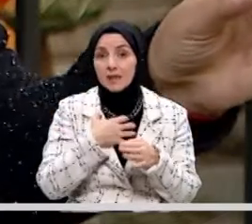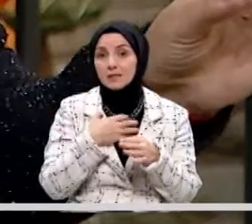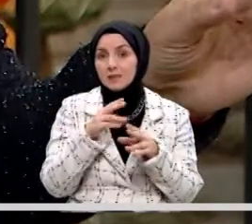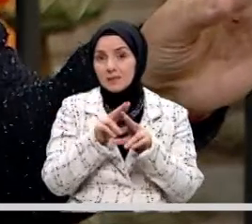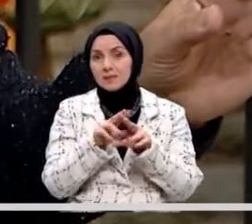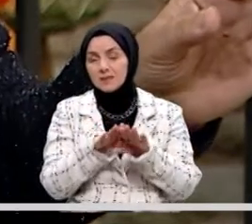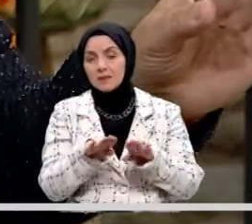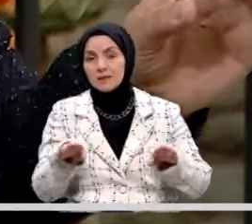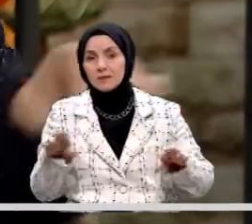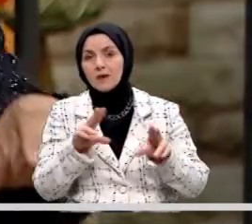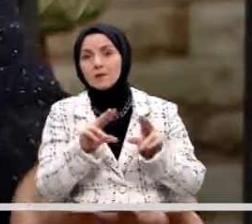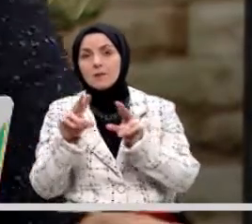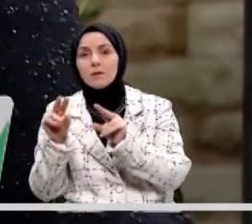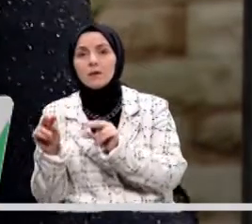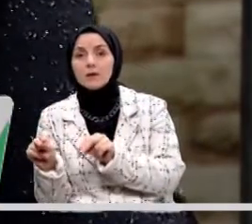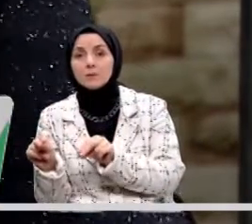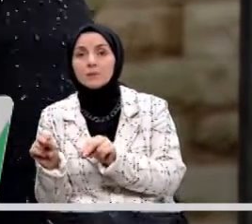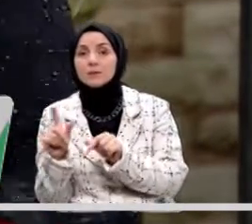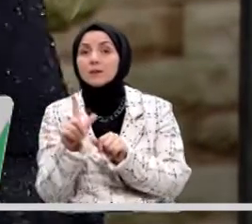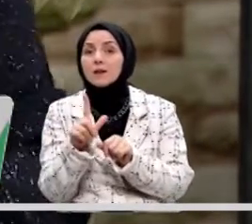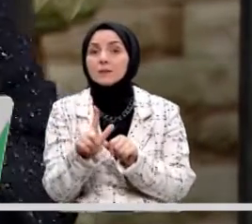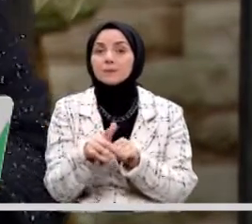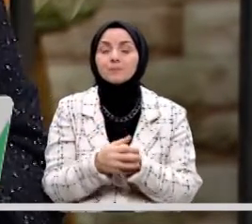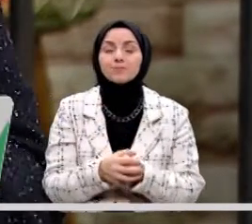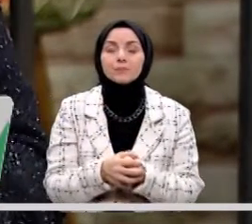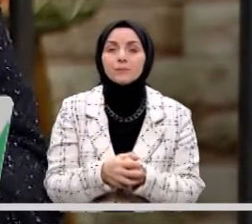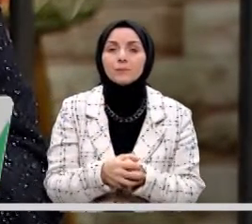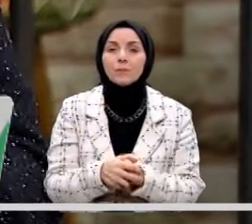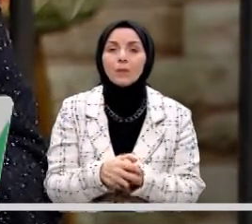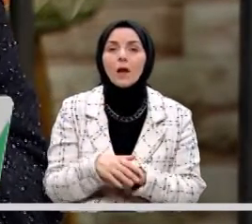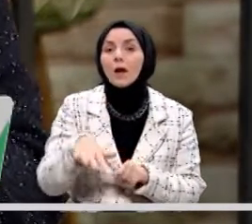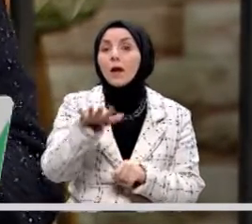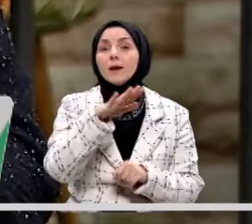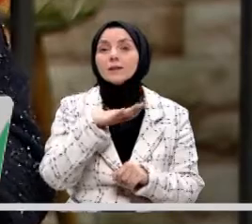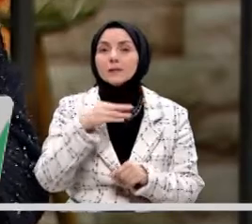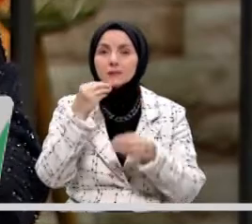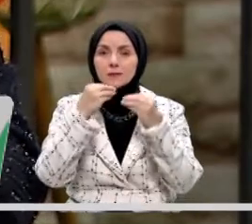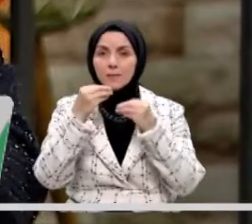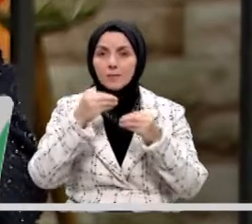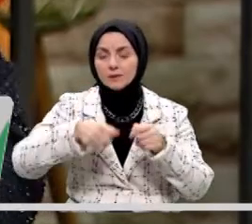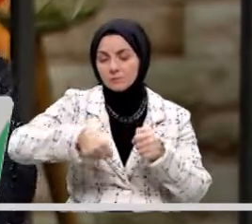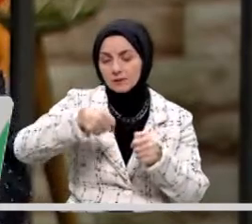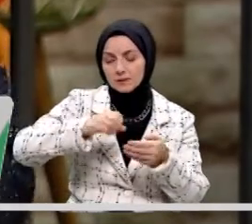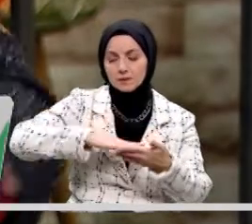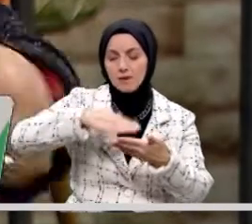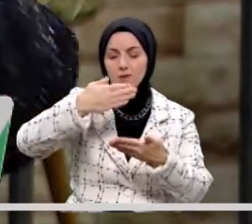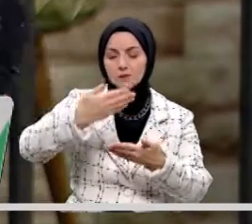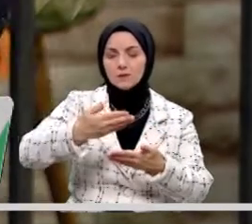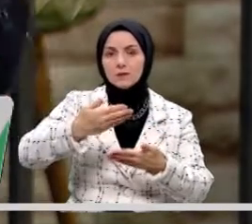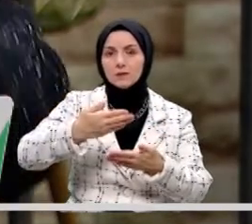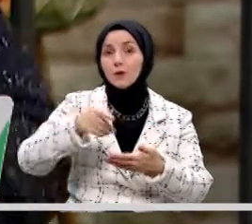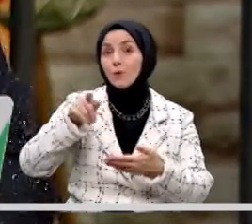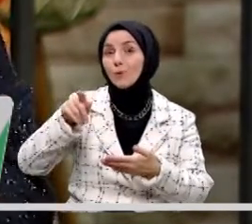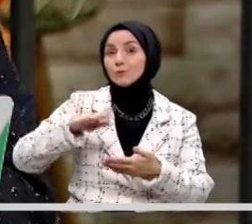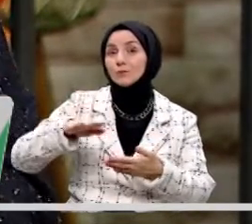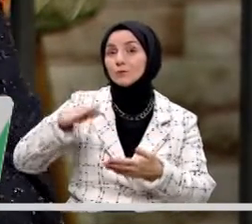çocukları öğreniyor sınıfın içinde herkes beslenmesini açtı ya da öğlen yemek saati yiyor O bekliyor ki biri beni